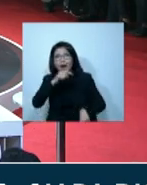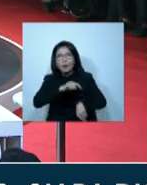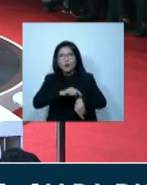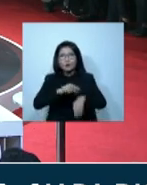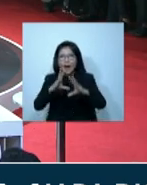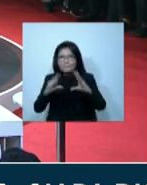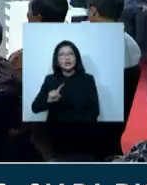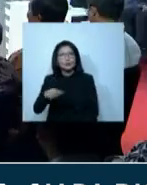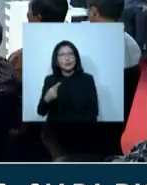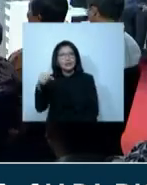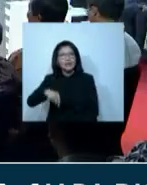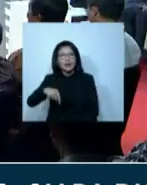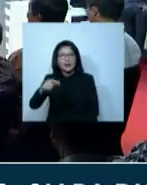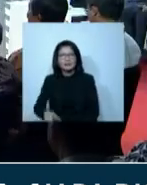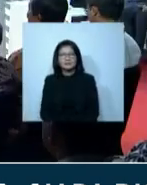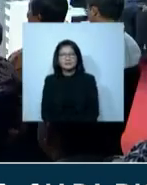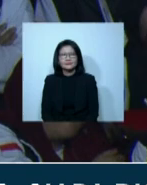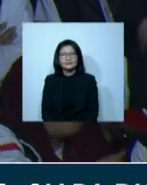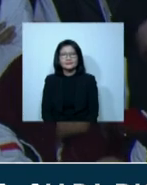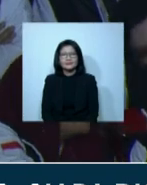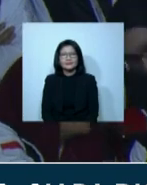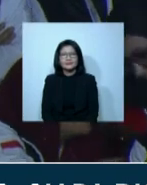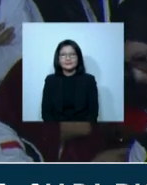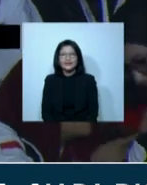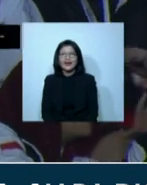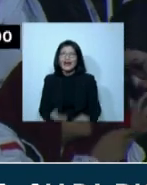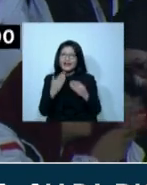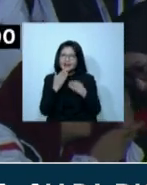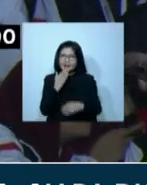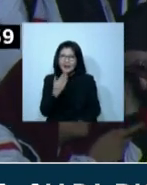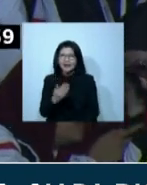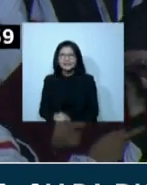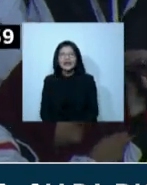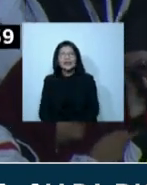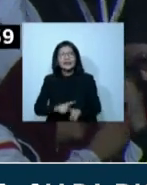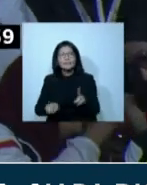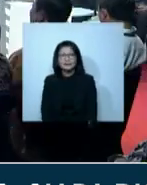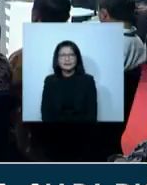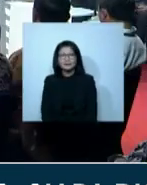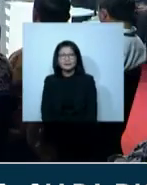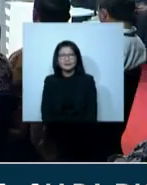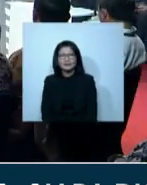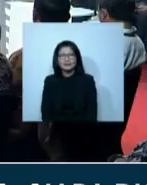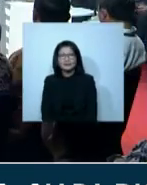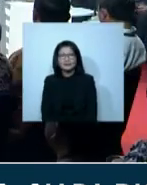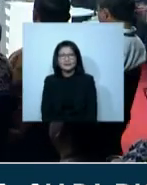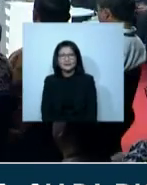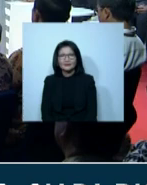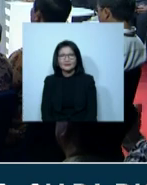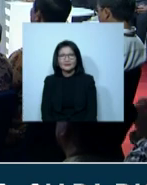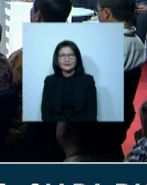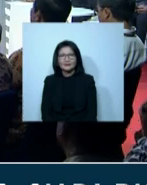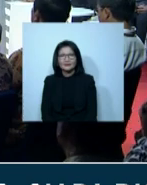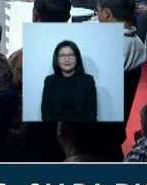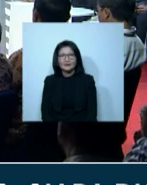kelas dan mereka ini menyampaikan semua eksposur kepentingan dan visi Musi polit nya Kalau semalam kan kelihatan kaku diatur lalu lintas